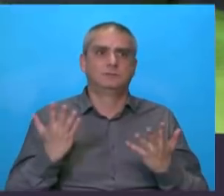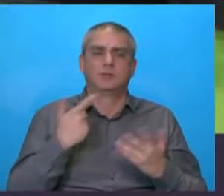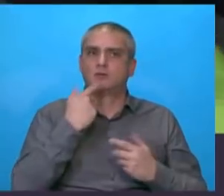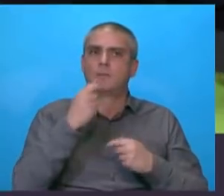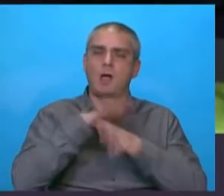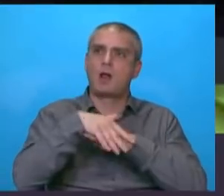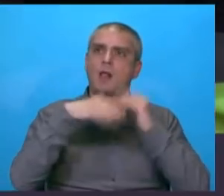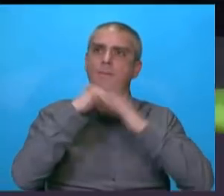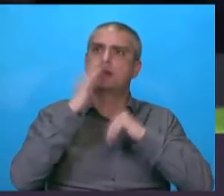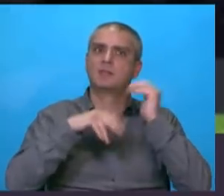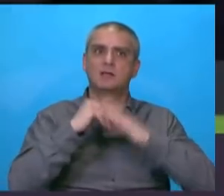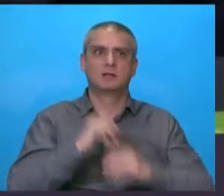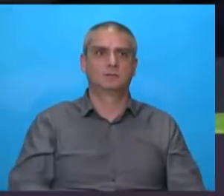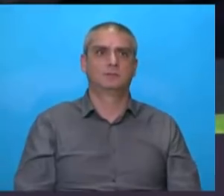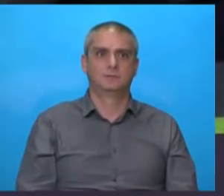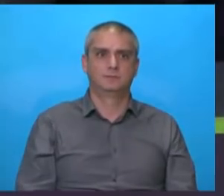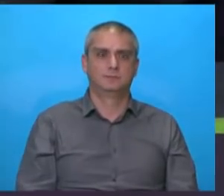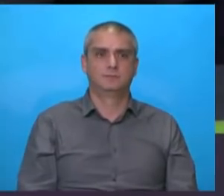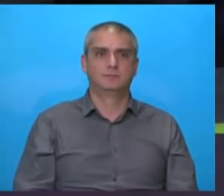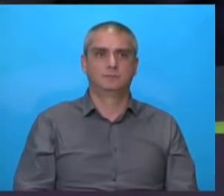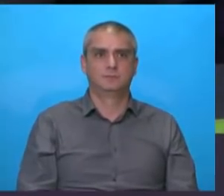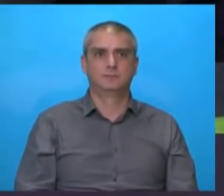הבנייה? יש מולדבים.